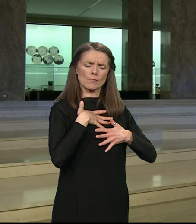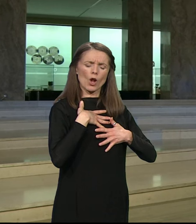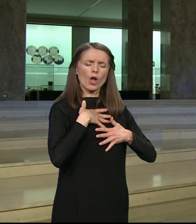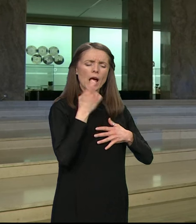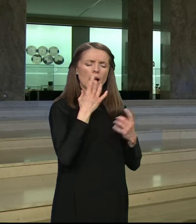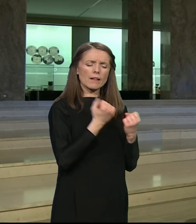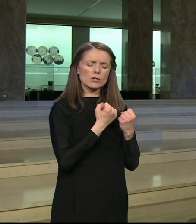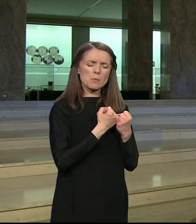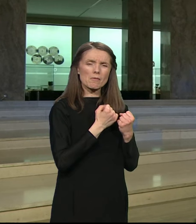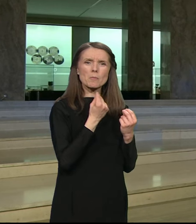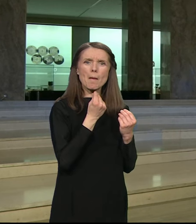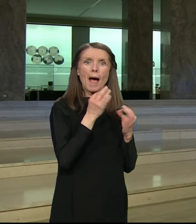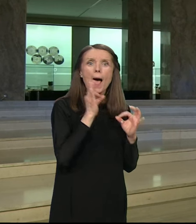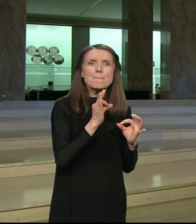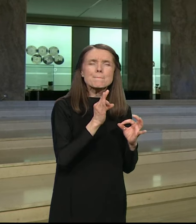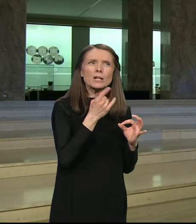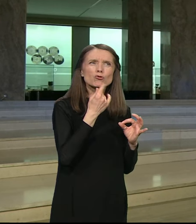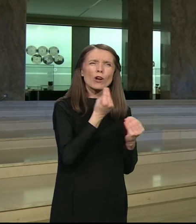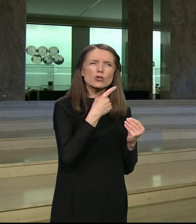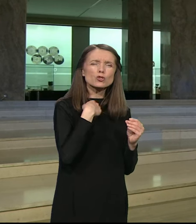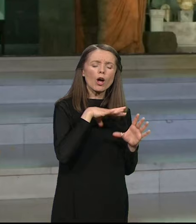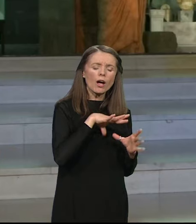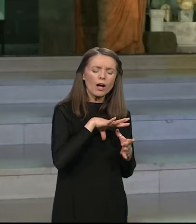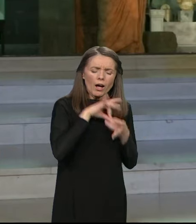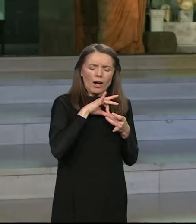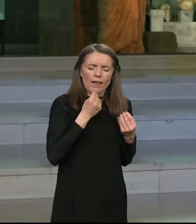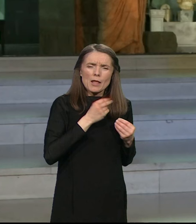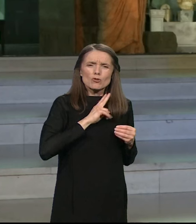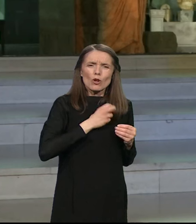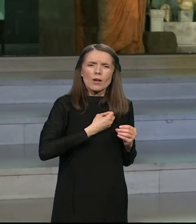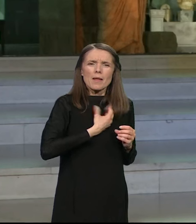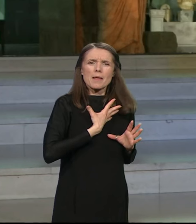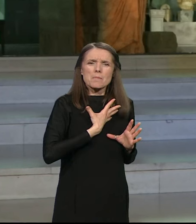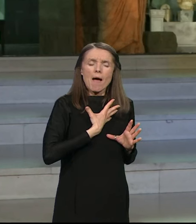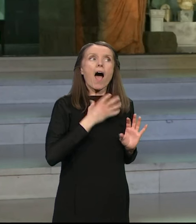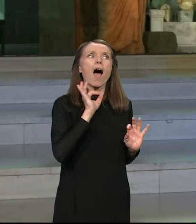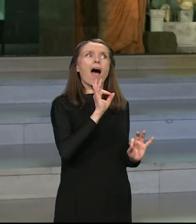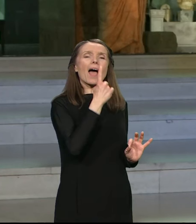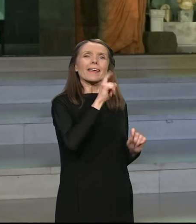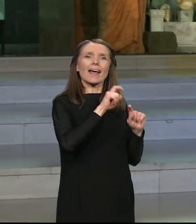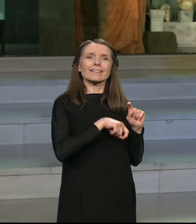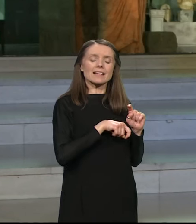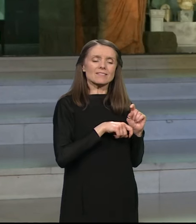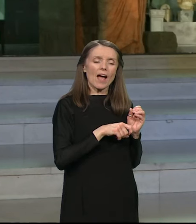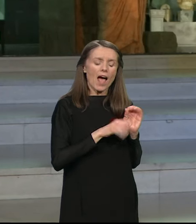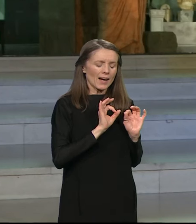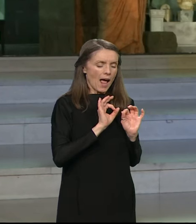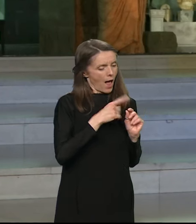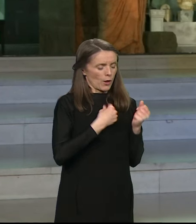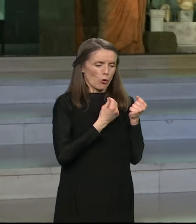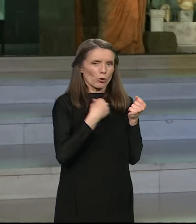kao da ste ušli u neku mračnu šumu i nema svetla. I onda se upali jedna sijalica, pa se uhvatiš za